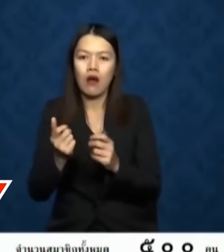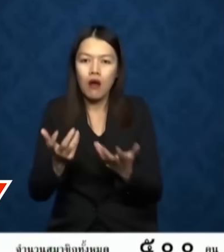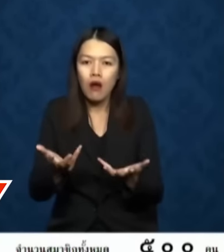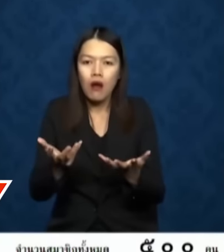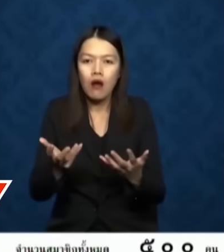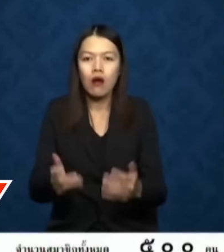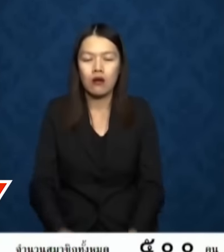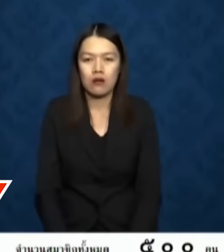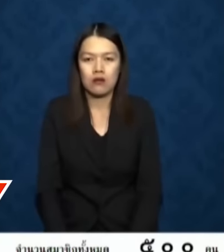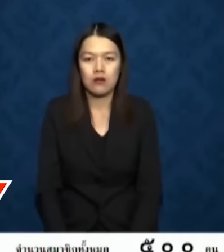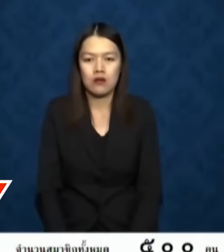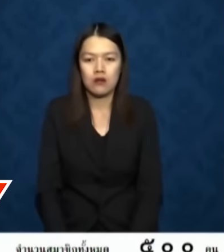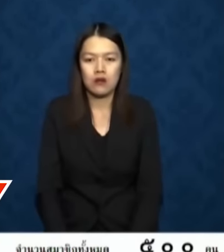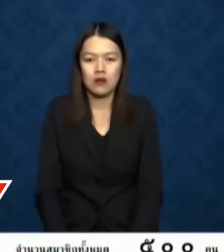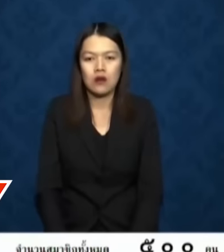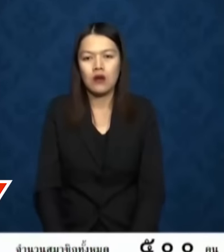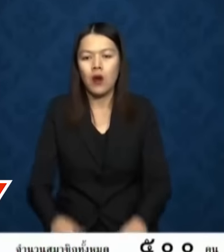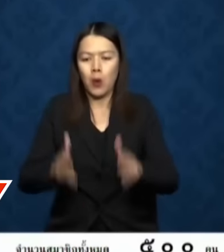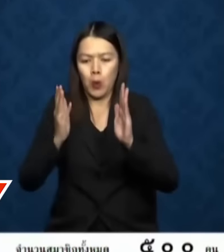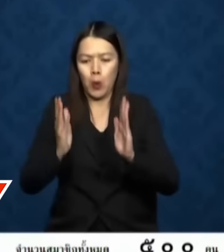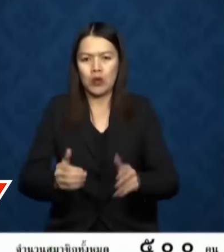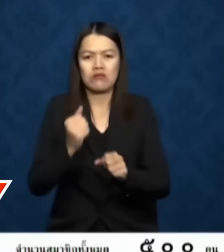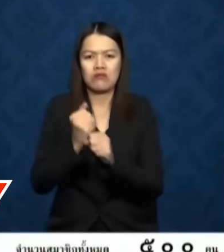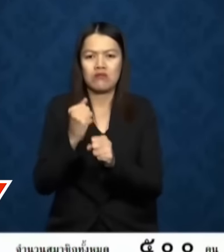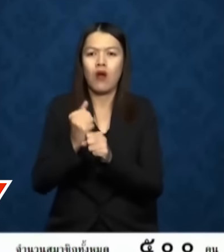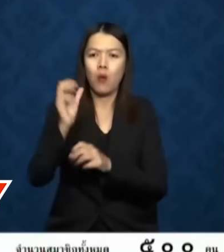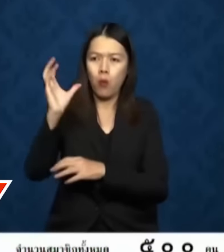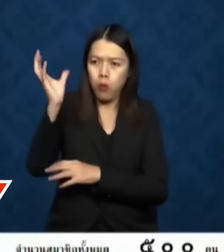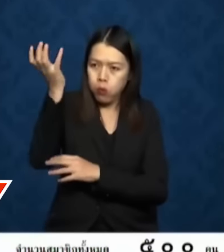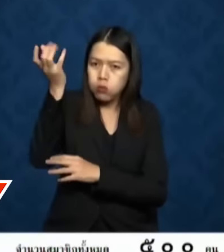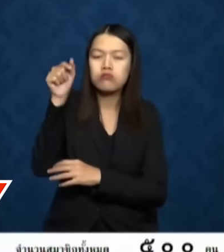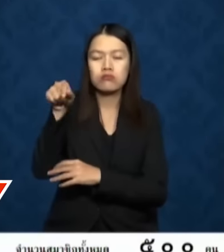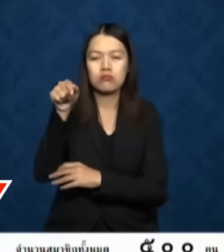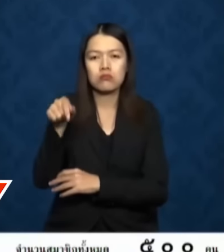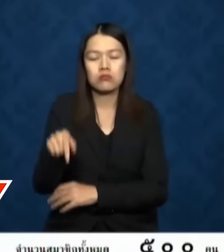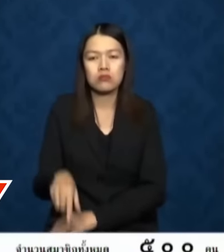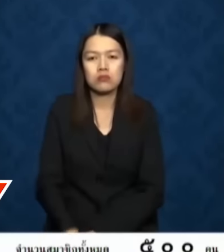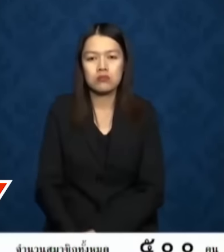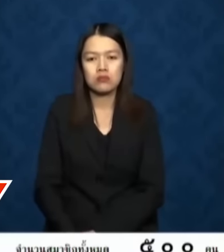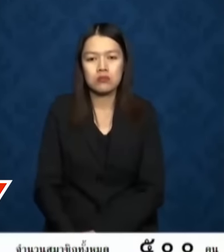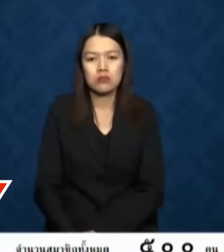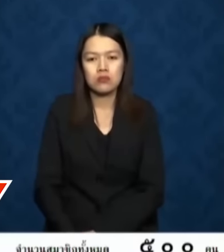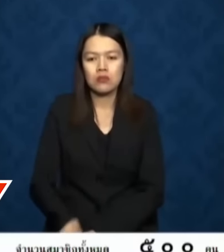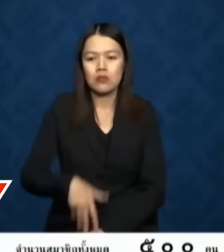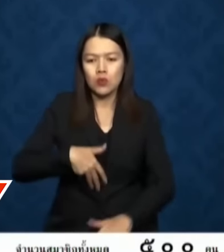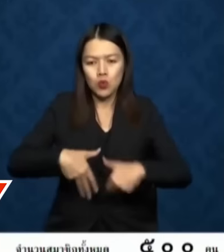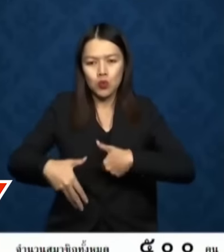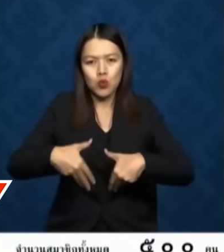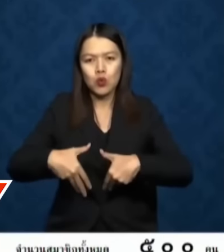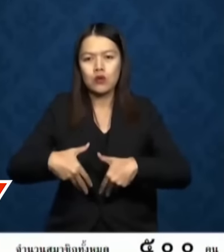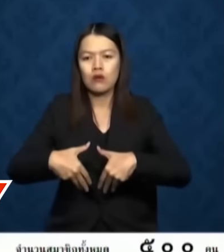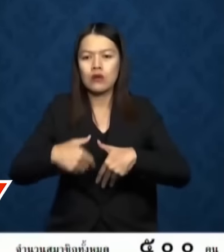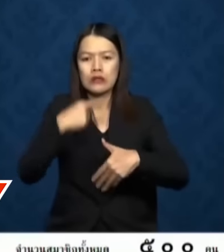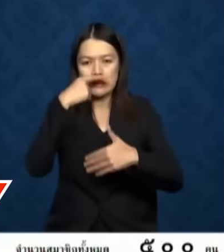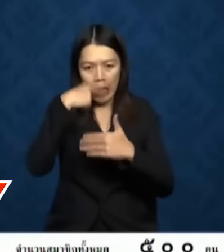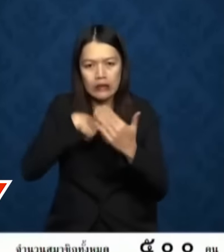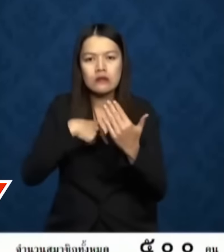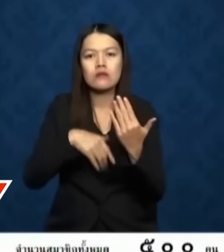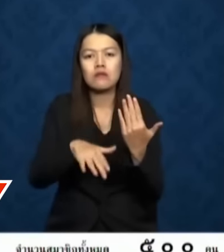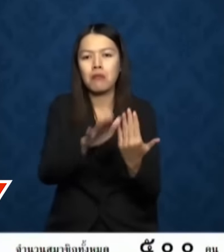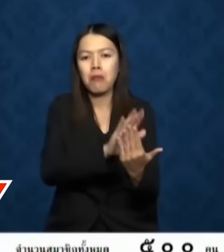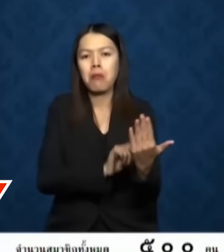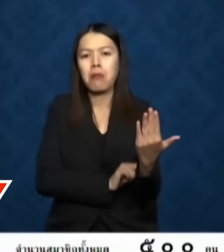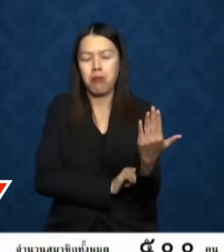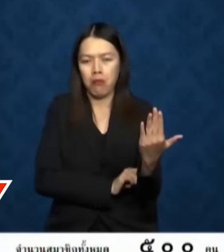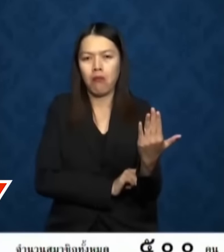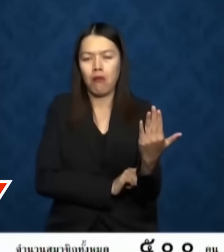ไงครับเราจะหาประชากรของโลกประชากรของประเทศไทยที่เท่า